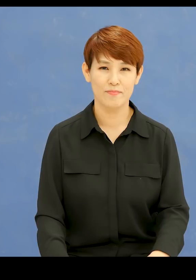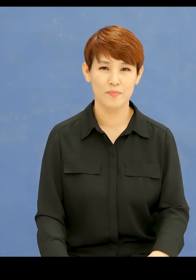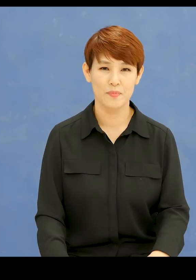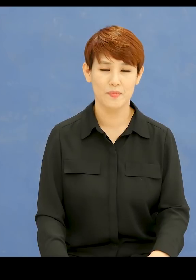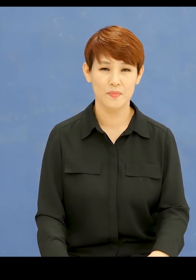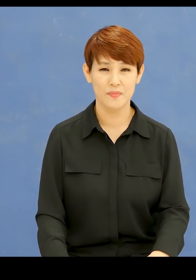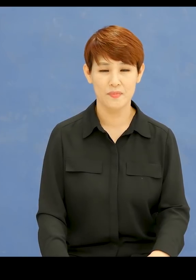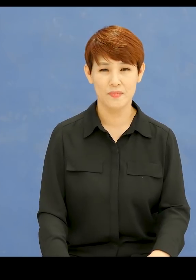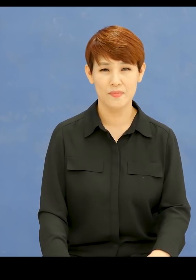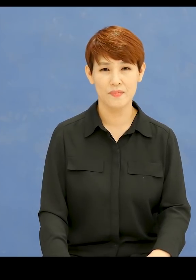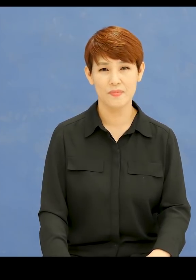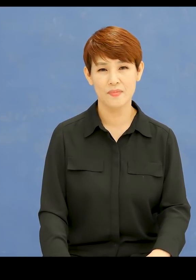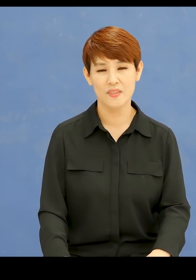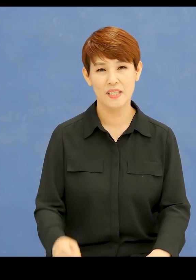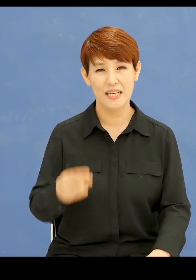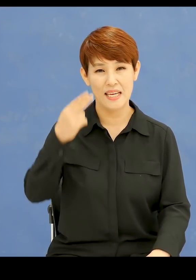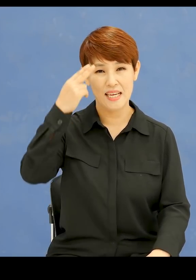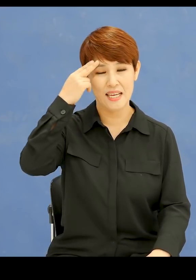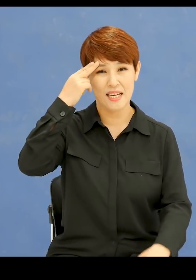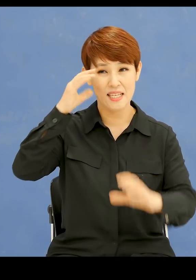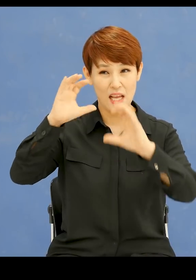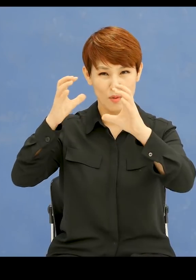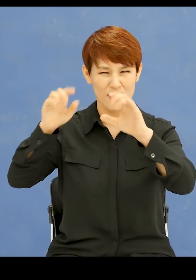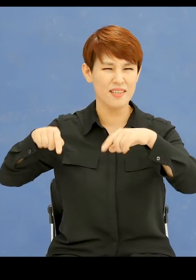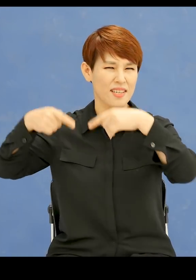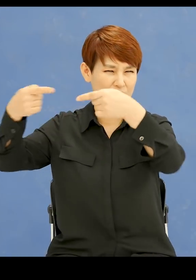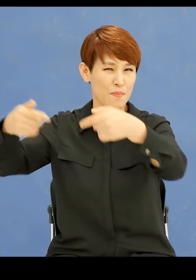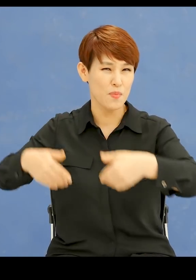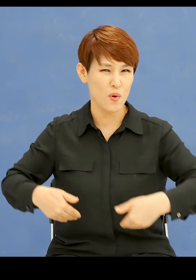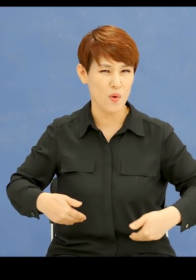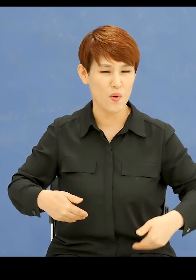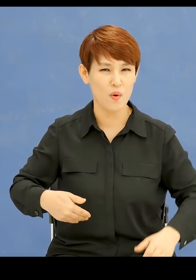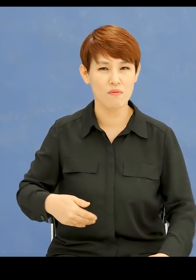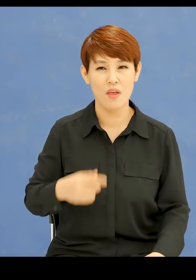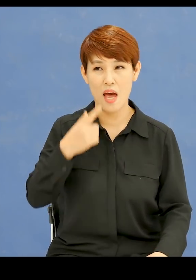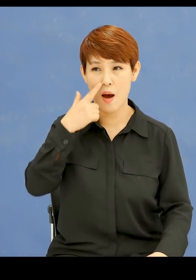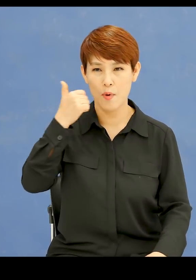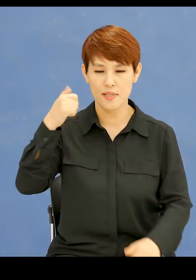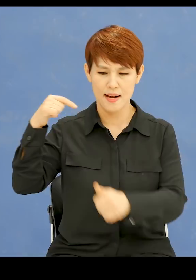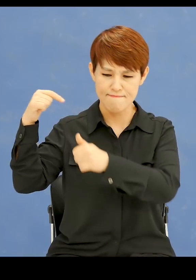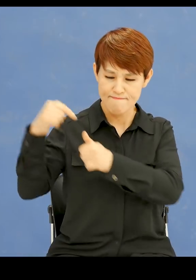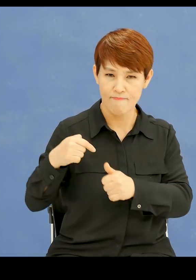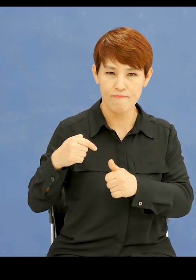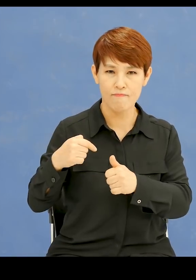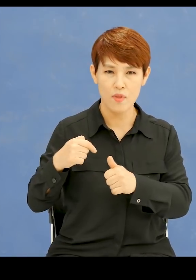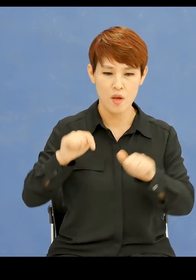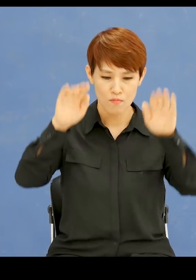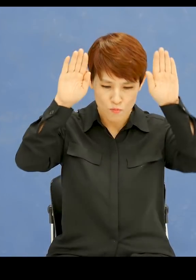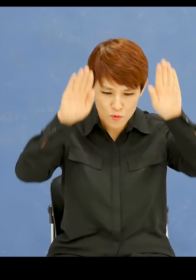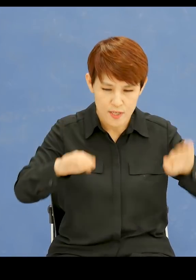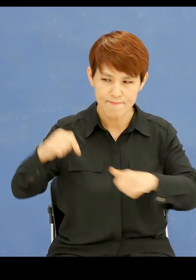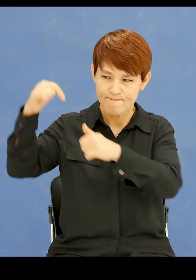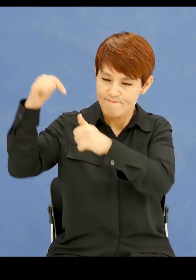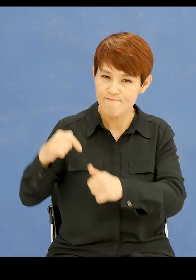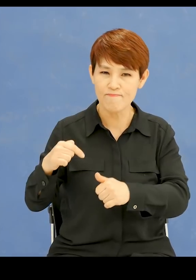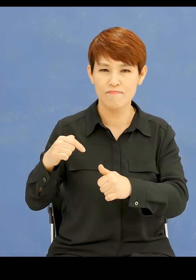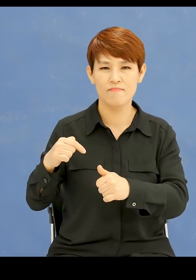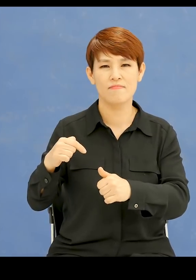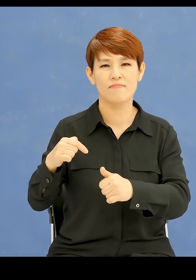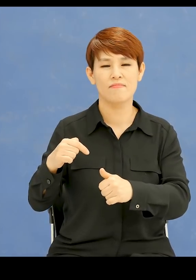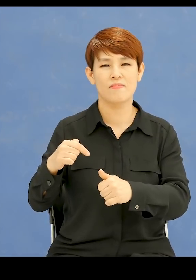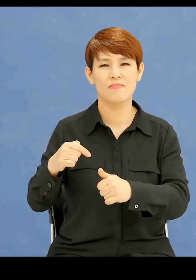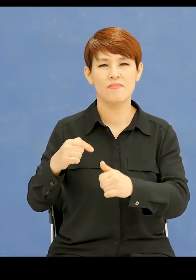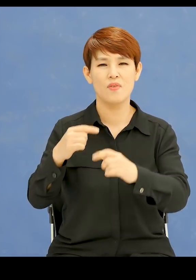우리가 사우디를 가야 되니까 이제 무슬림 이제 강제로 이제 무슬림을 이제 저희가 다니게 되면서 교회를 그때